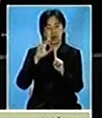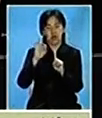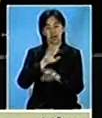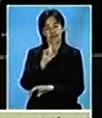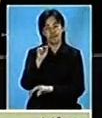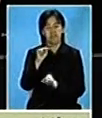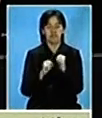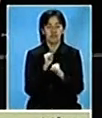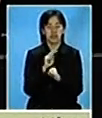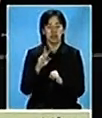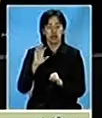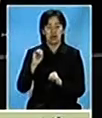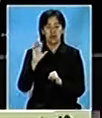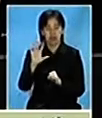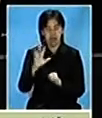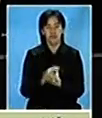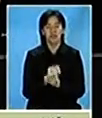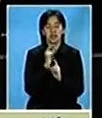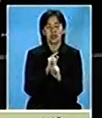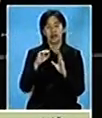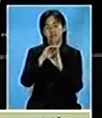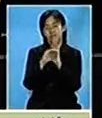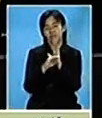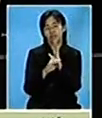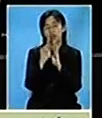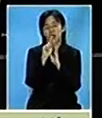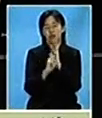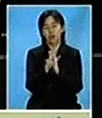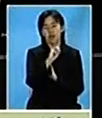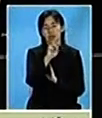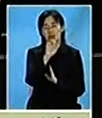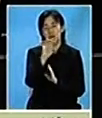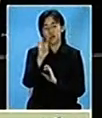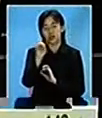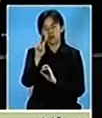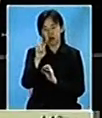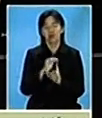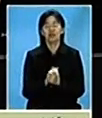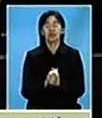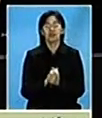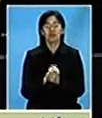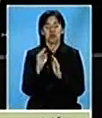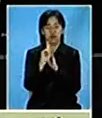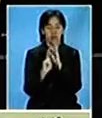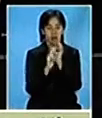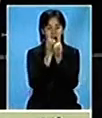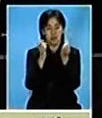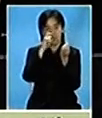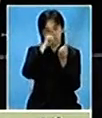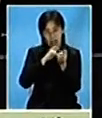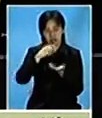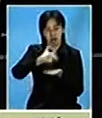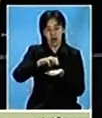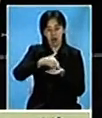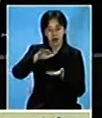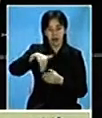2555ตามความในมาตรา182วงเล็บ2ของรัฐธรรมนูญแห่งราชอาณาจักรไทยจึงขอแจ้งที่ประชุม